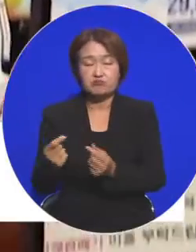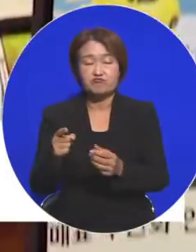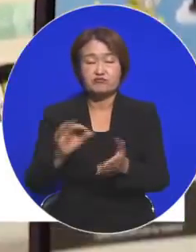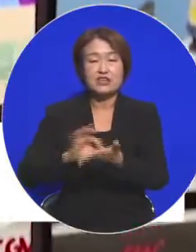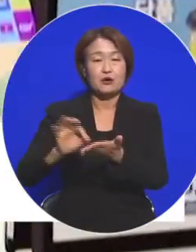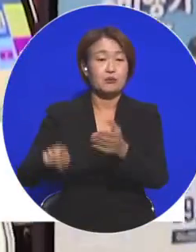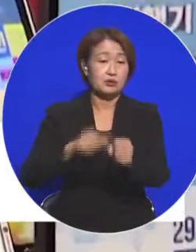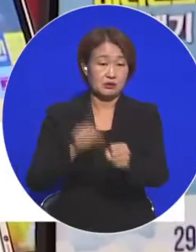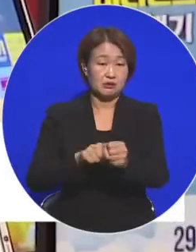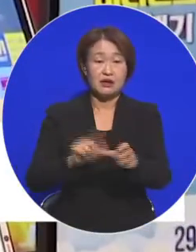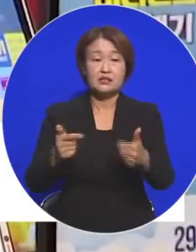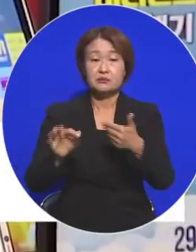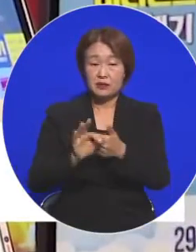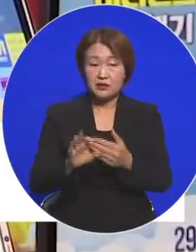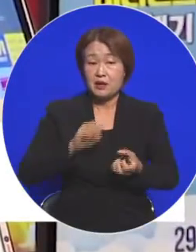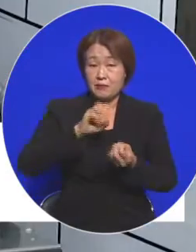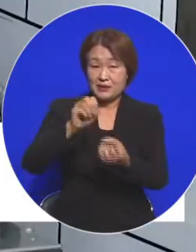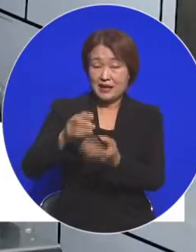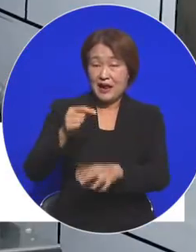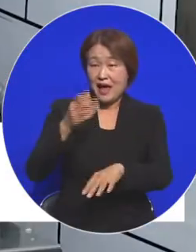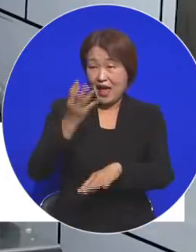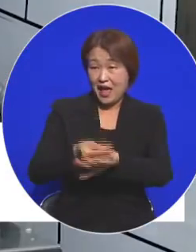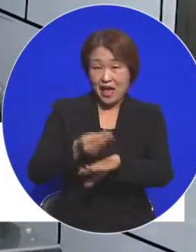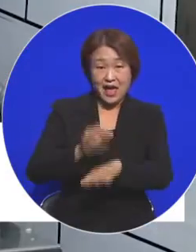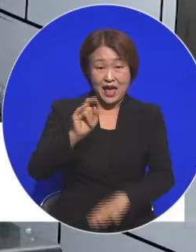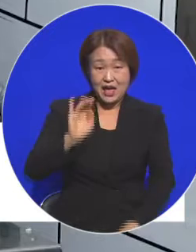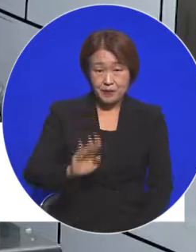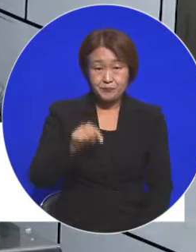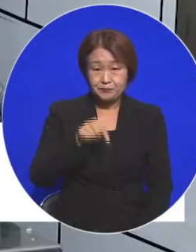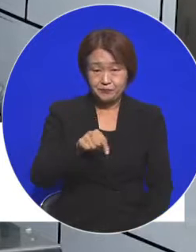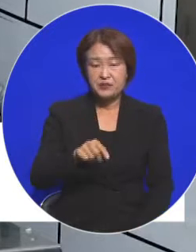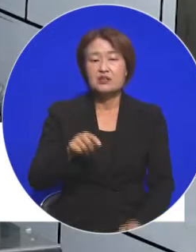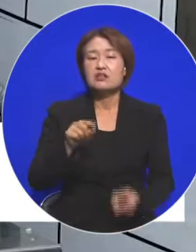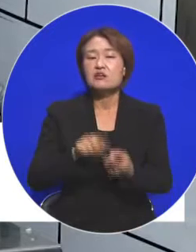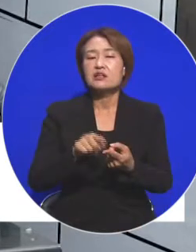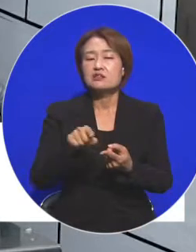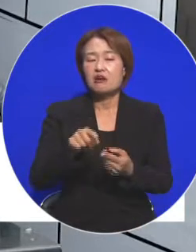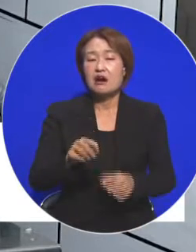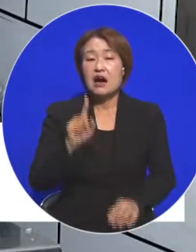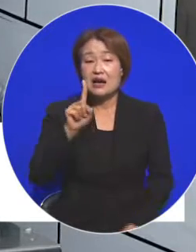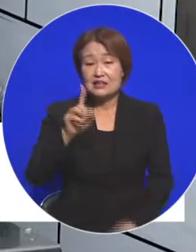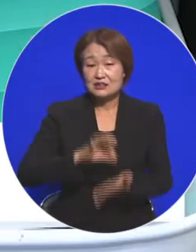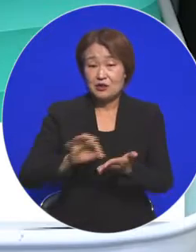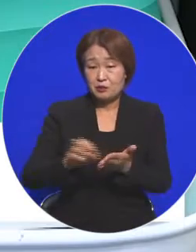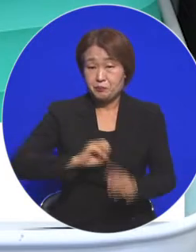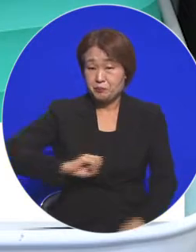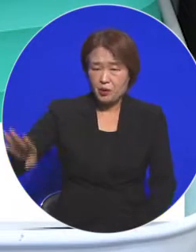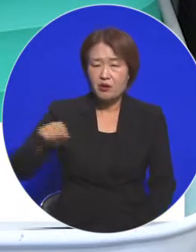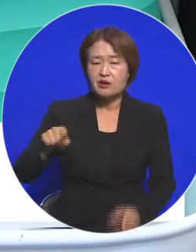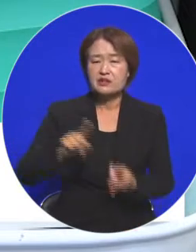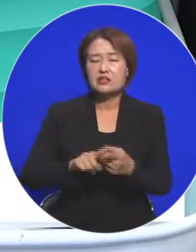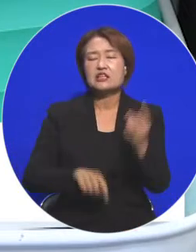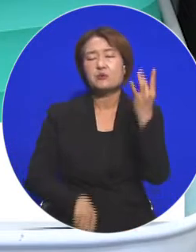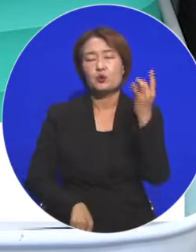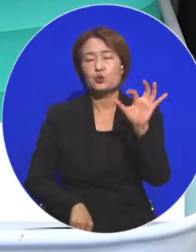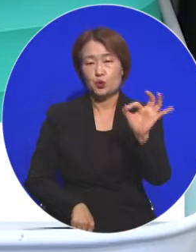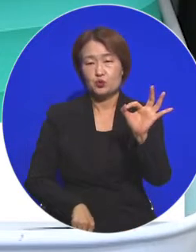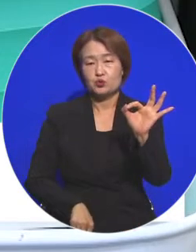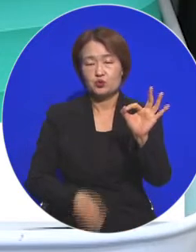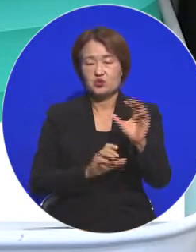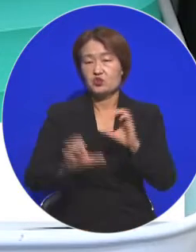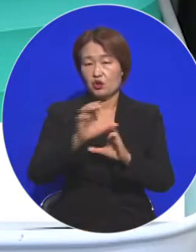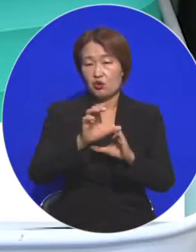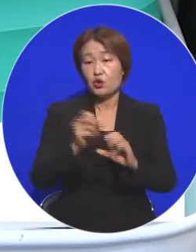앱, 키오스크 매장과 협업해 일회용품 미제공을 기본값으로 설정합니다. 소비자가 요청할 때만 일회용품을